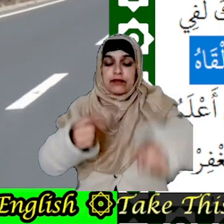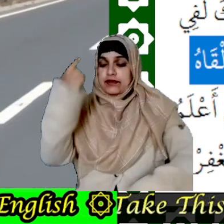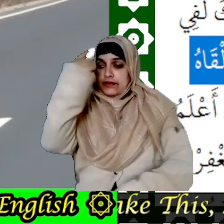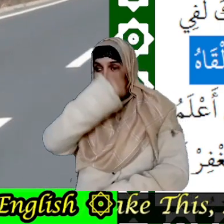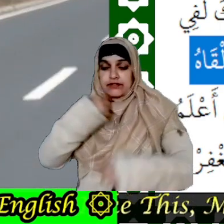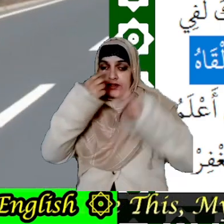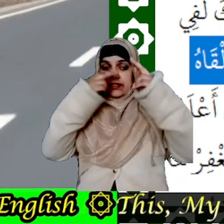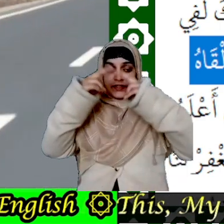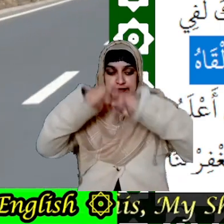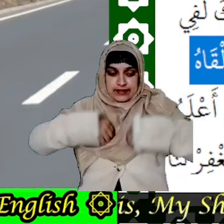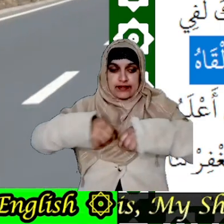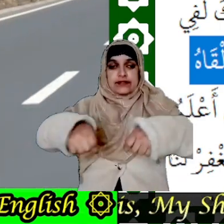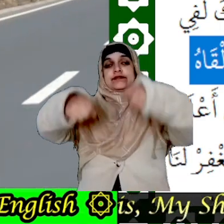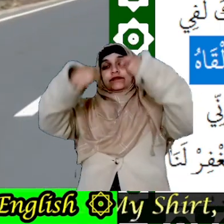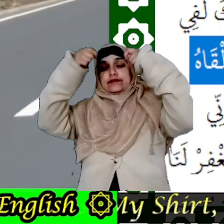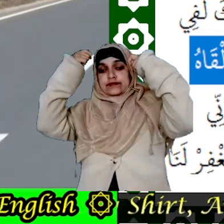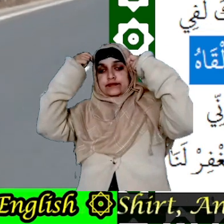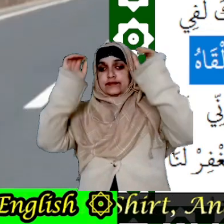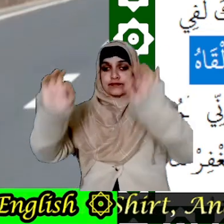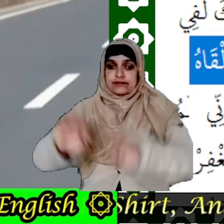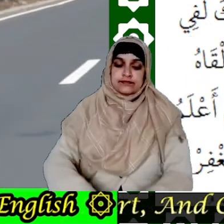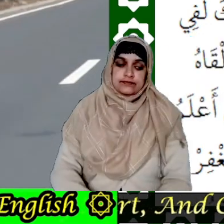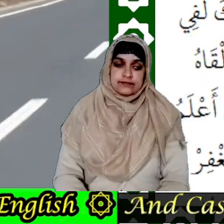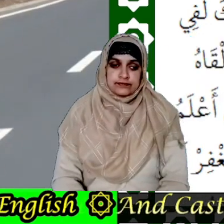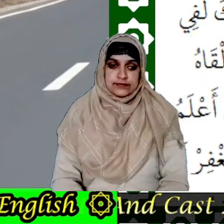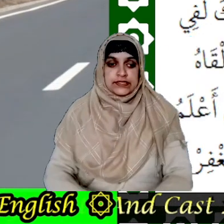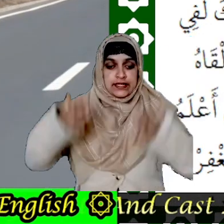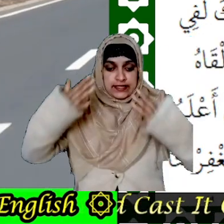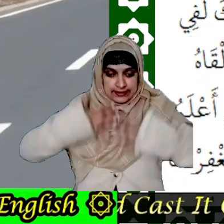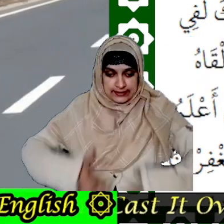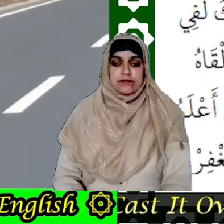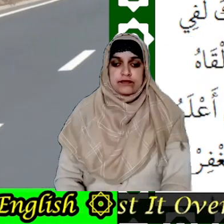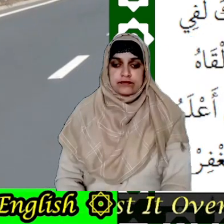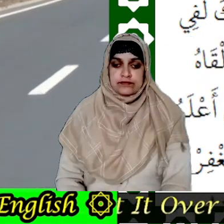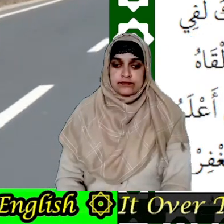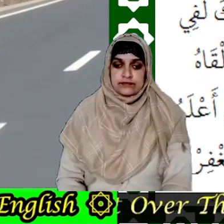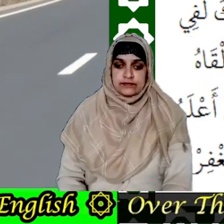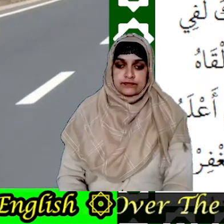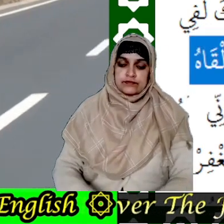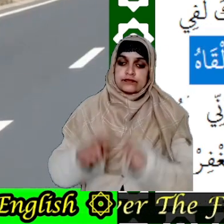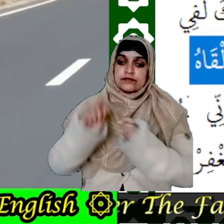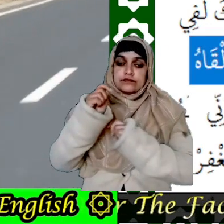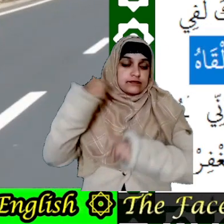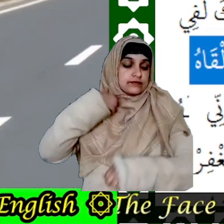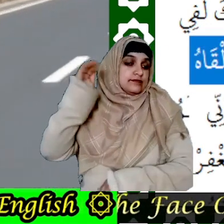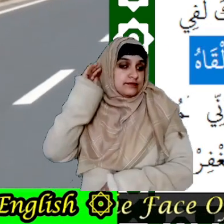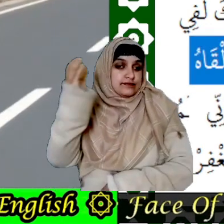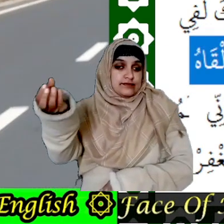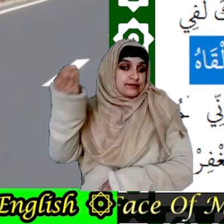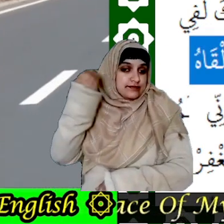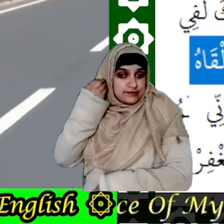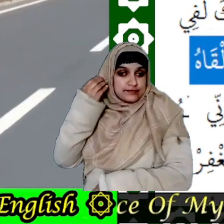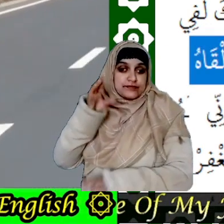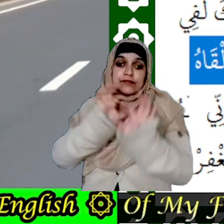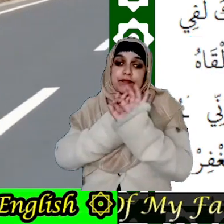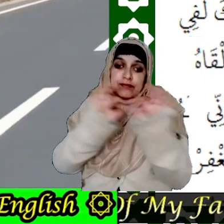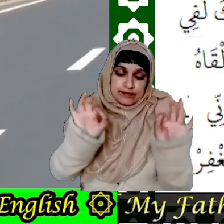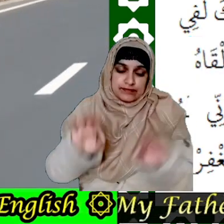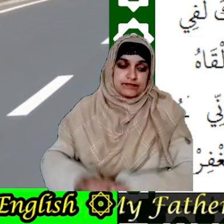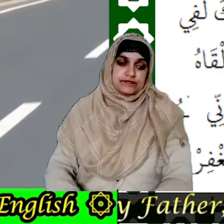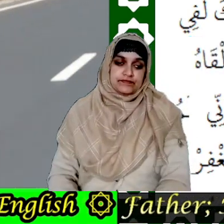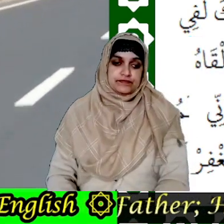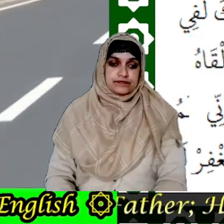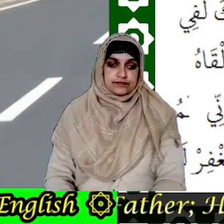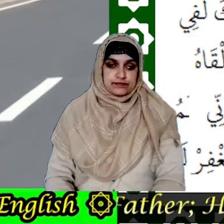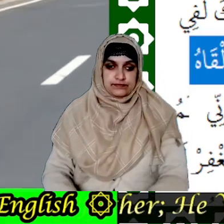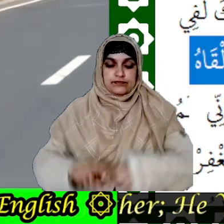قدوفي يهوزا هنجامو قافتت قميسا ديقاتين قدوفيسا الراز قميسا قمتشوتين